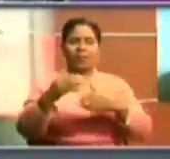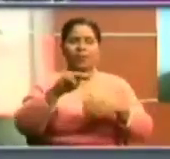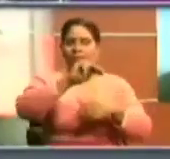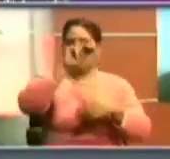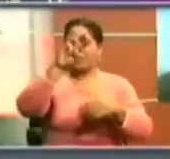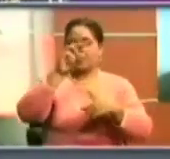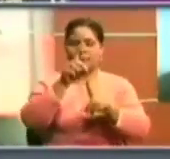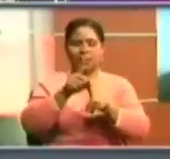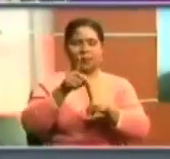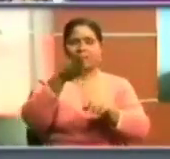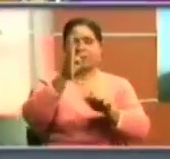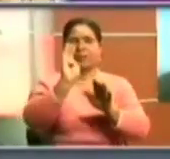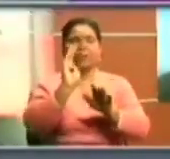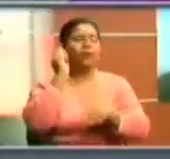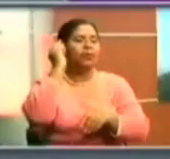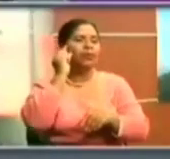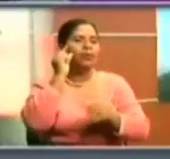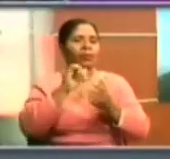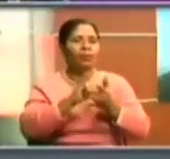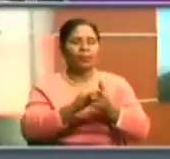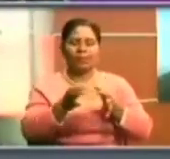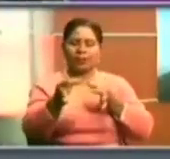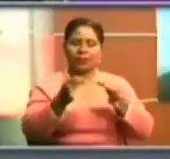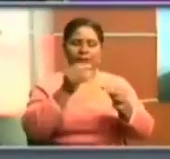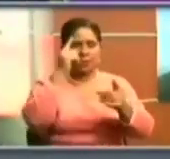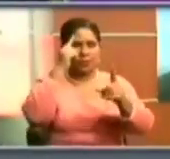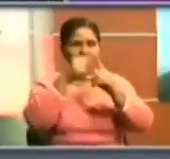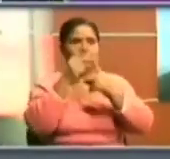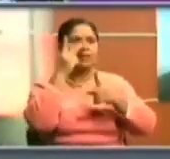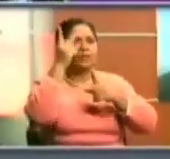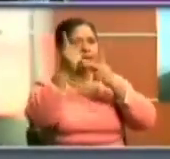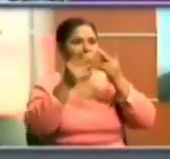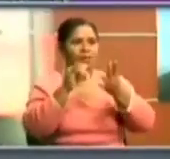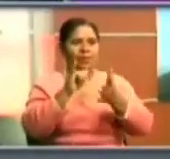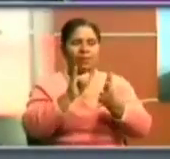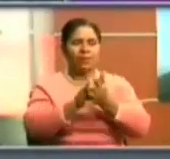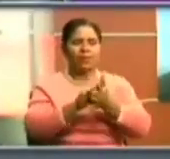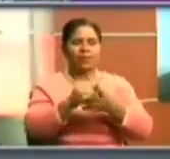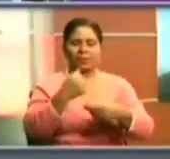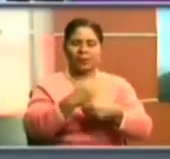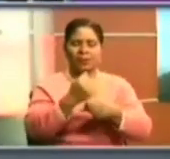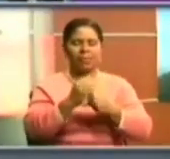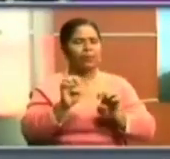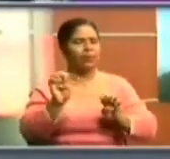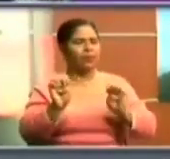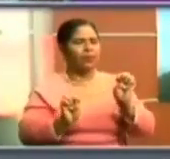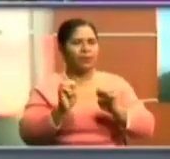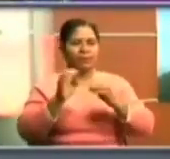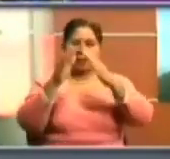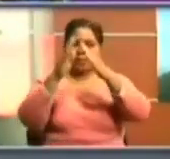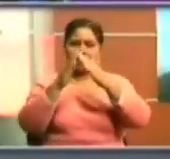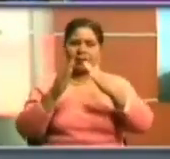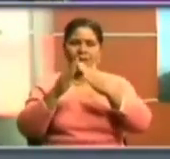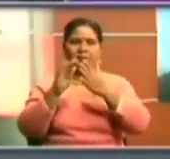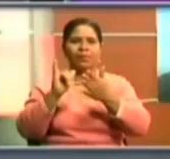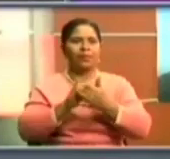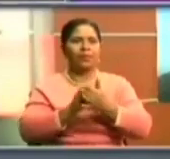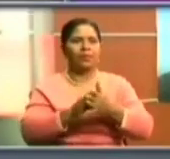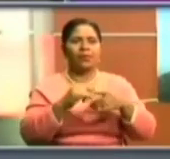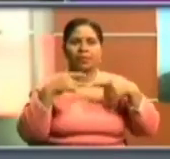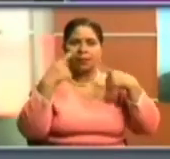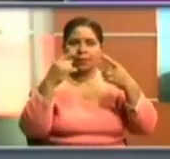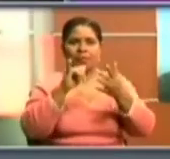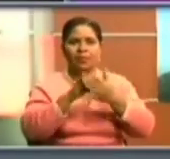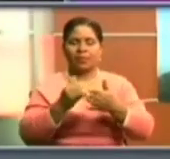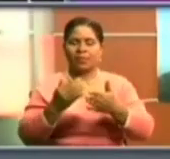Dans l'occasion, chef gouvernement expliquait objectif visite ça, c'est pour faire évaluation locale là et puis